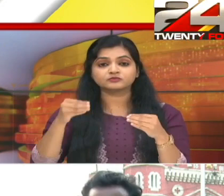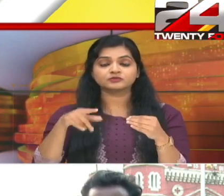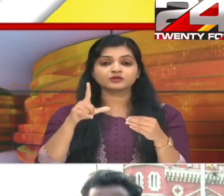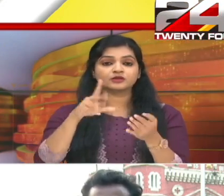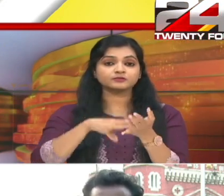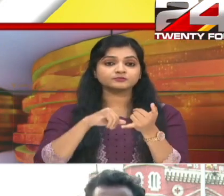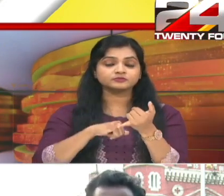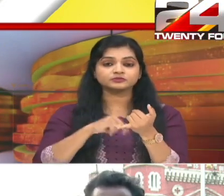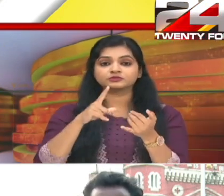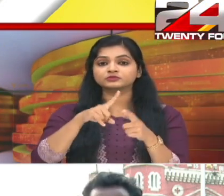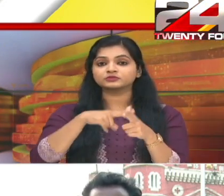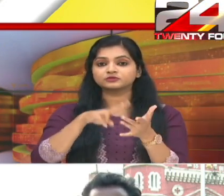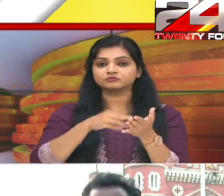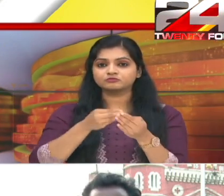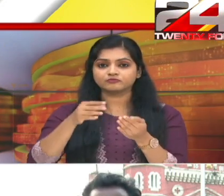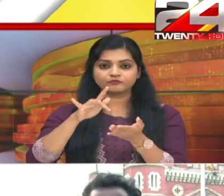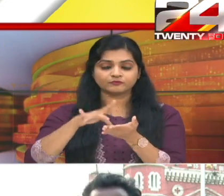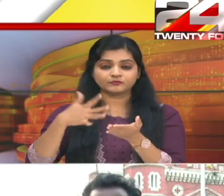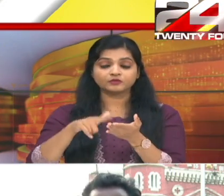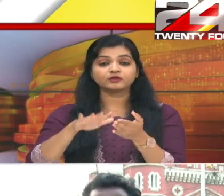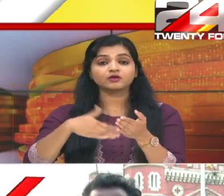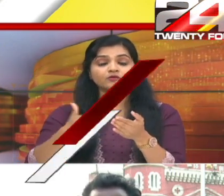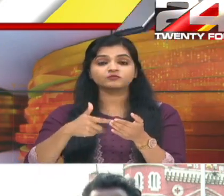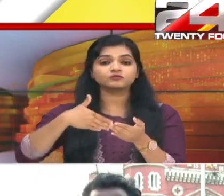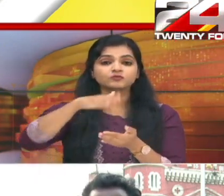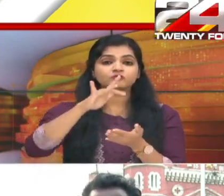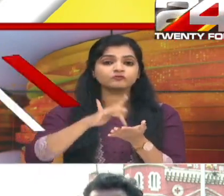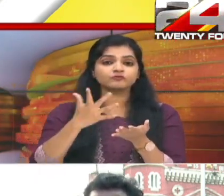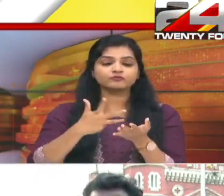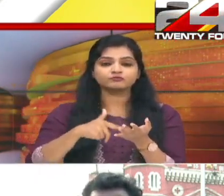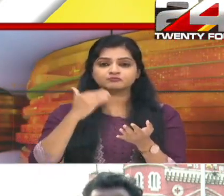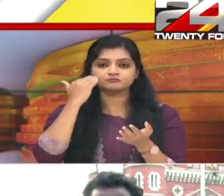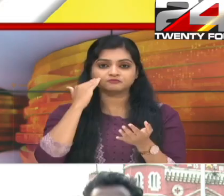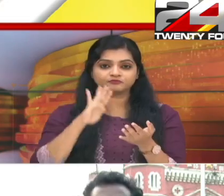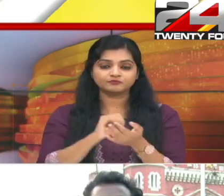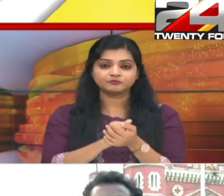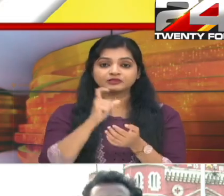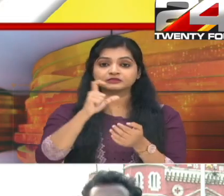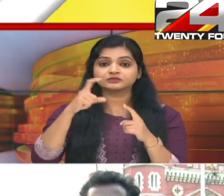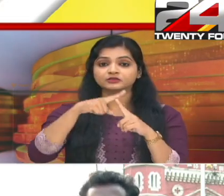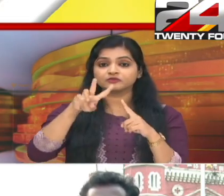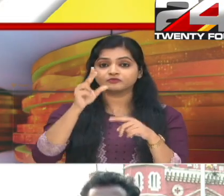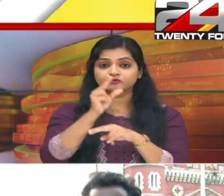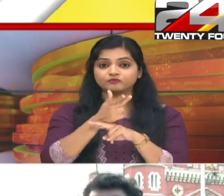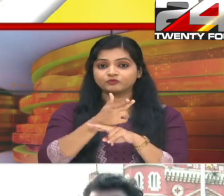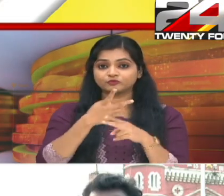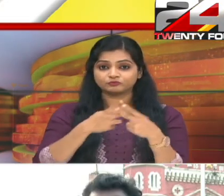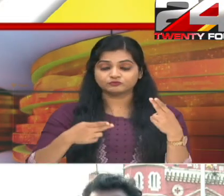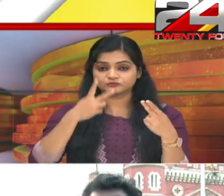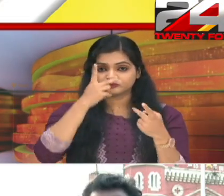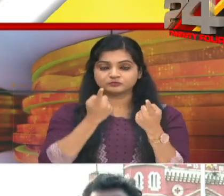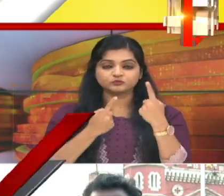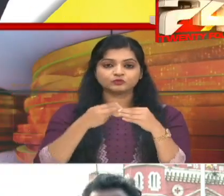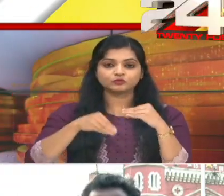പോലീസ് സ്ഥിരീകരിക്കുന്നുണ്ട്. ശേഷം എങ്ങോട്ടേക്കാണ് പ്രതി പോയത് എന്നുള്ള കാര്യത്തിൽ ഇതുവരെയും വ്യക്തതയില്ല. ഇതിനുവേണ്ടി CCTV ദൃശ്യം ഉൾപ്പെടെയുള്ള കാര്യങ്ങൾ ശേഖരിച്ച് പോലീസ് പരിശോധിച്ചു